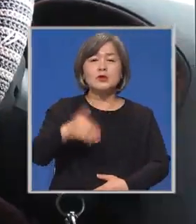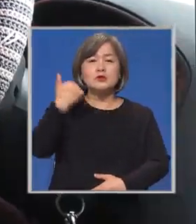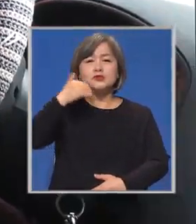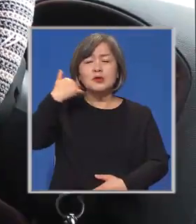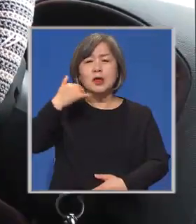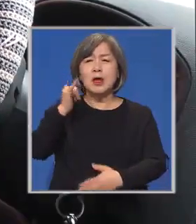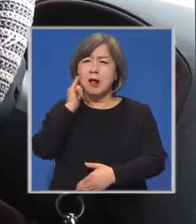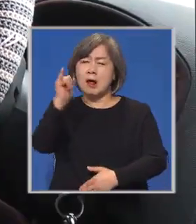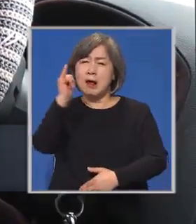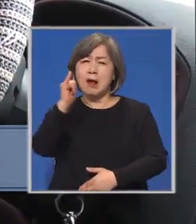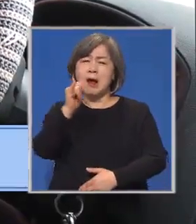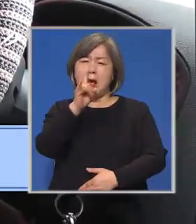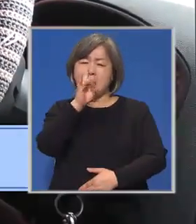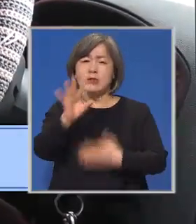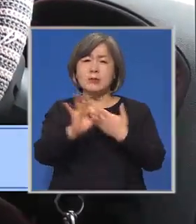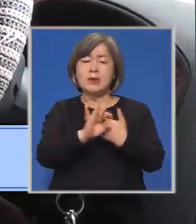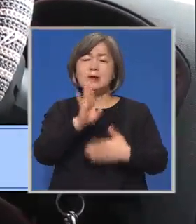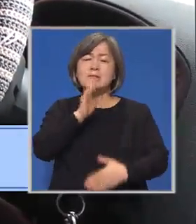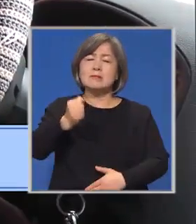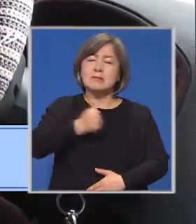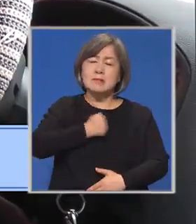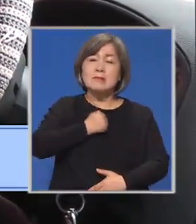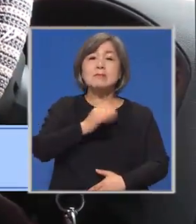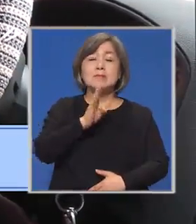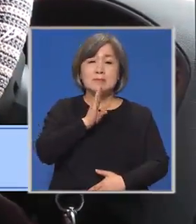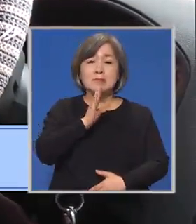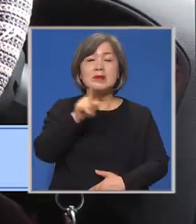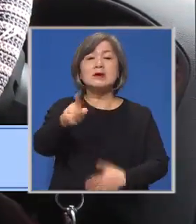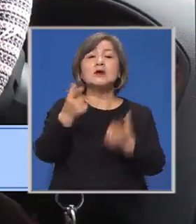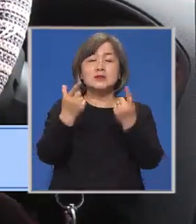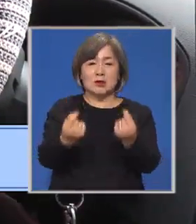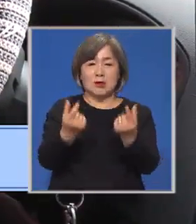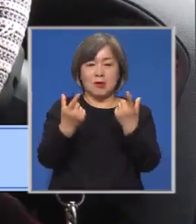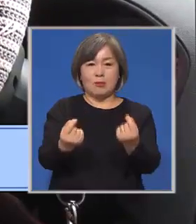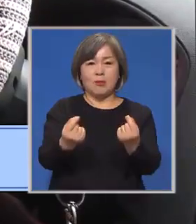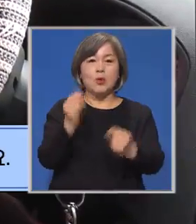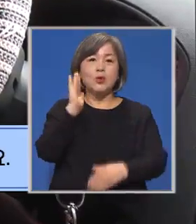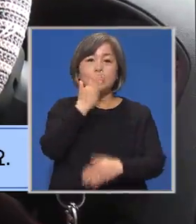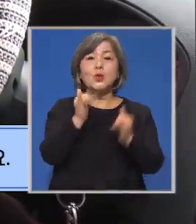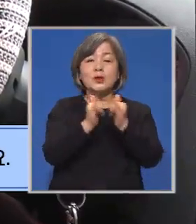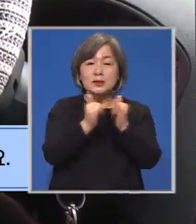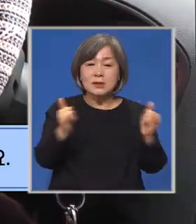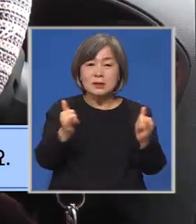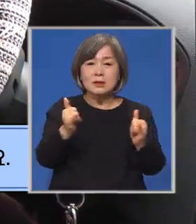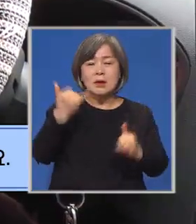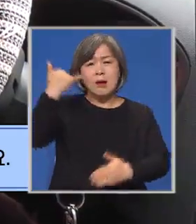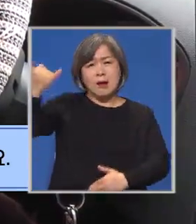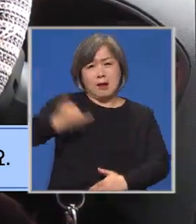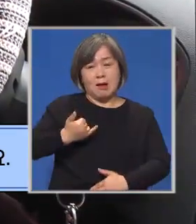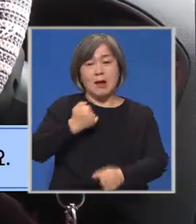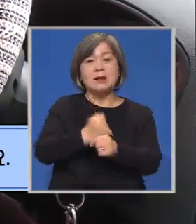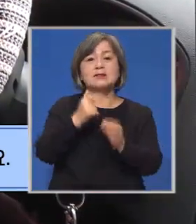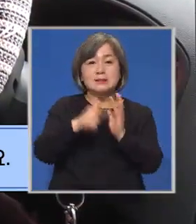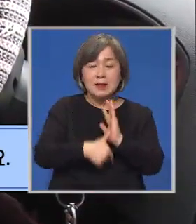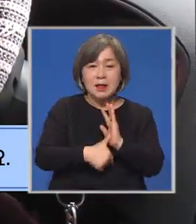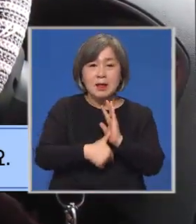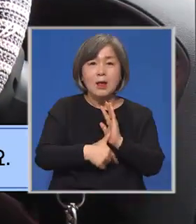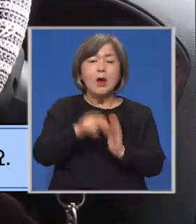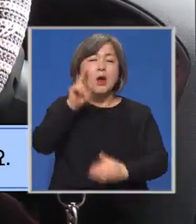저희가 누구한테 연락을 했을 때 연락을 안 받으면 정말 답답하잖아요. 그것처럼 농인분들이 연락을 했을